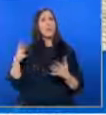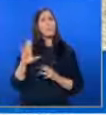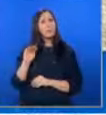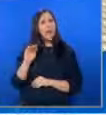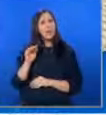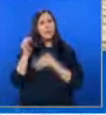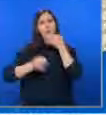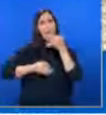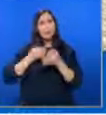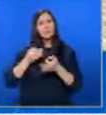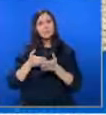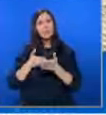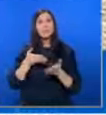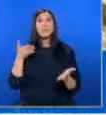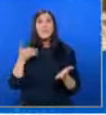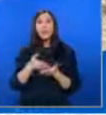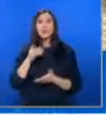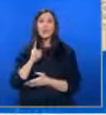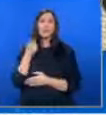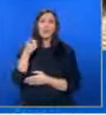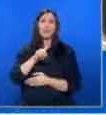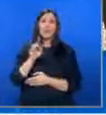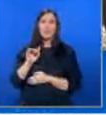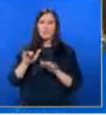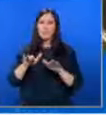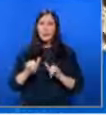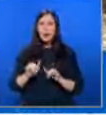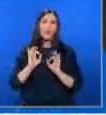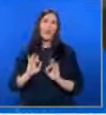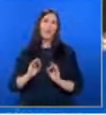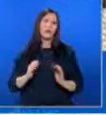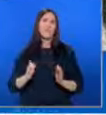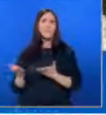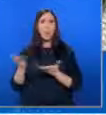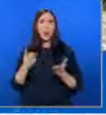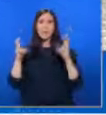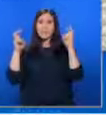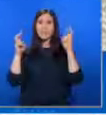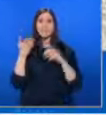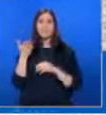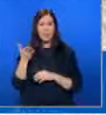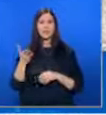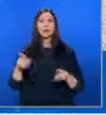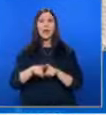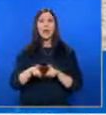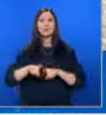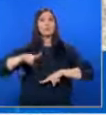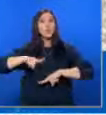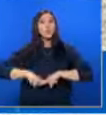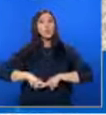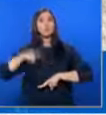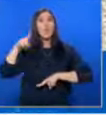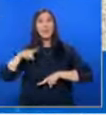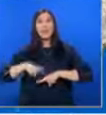и обясни причините, поради които той не би приел една такава покана. Цитирам, те са както от юридическо и